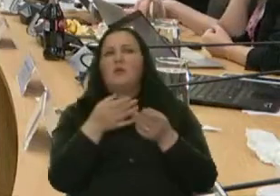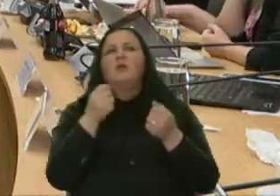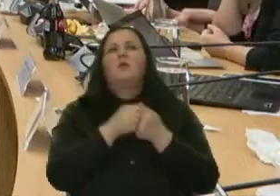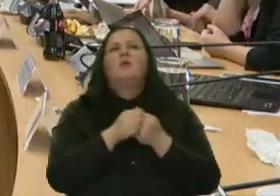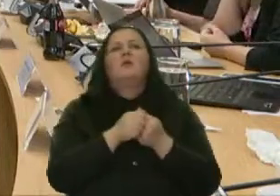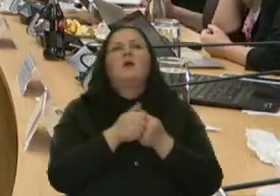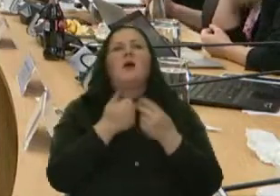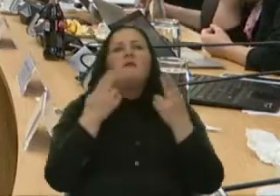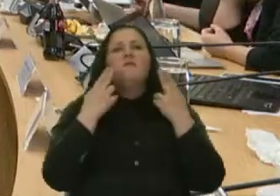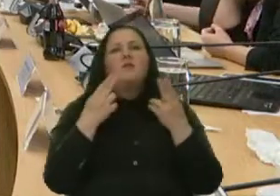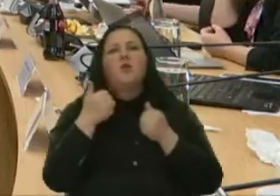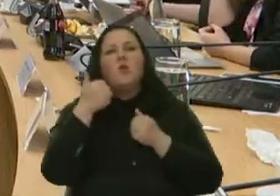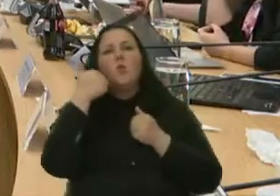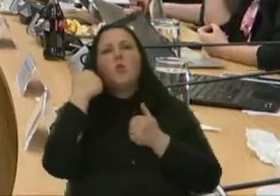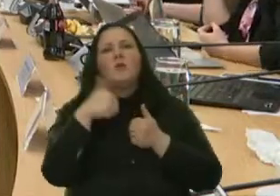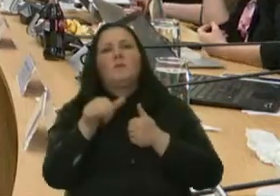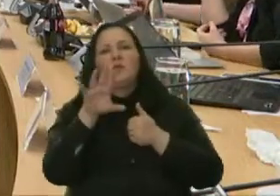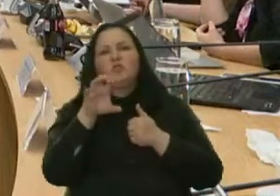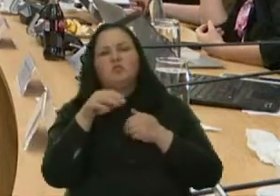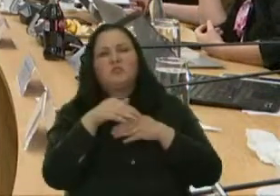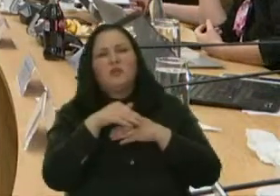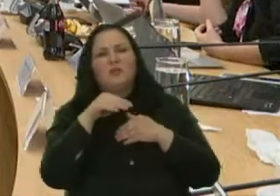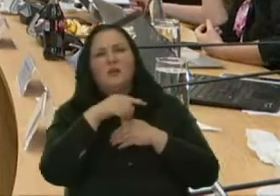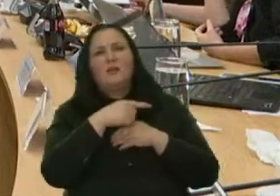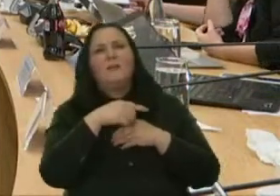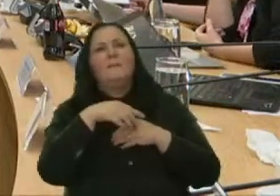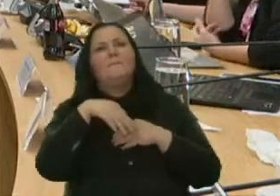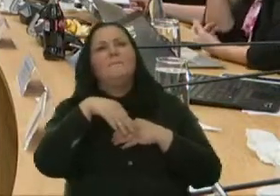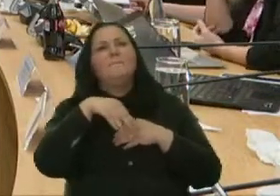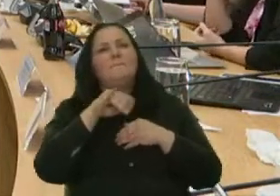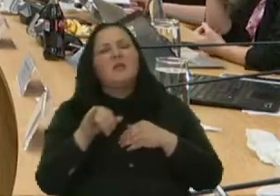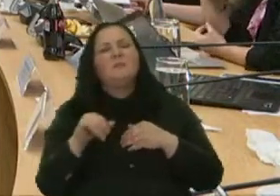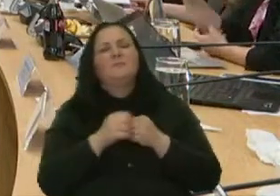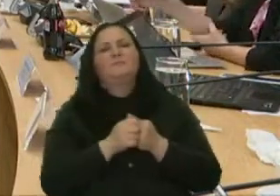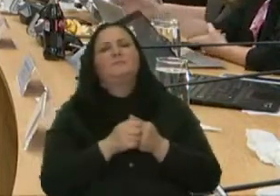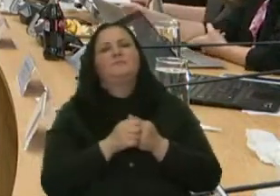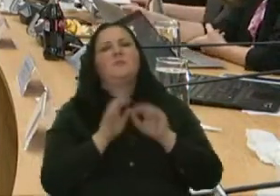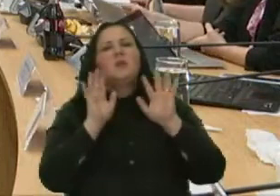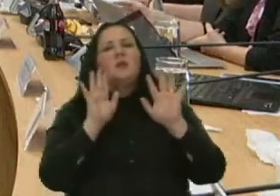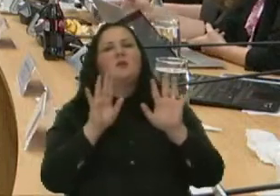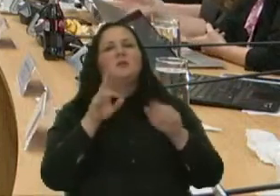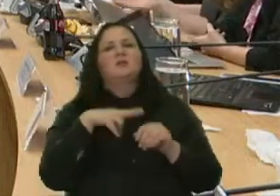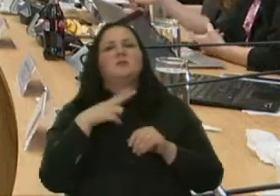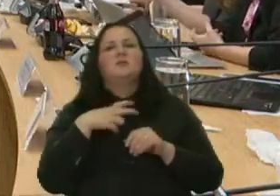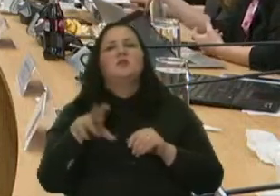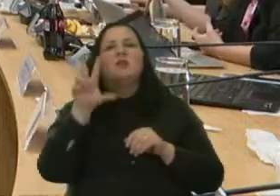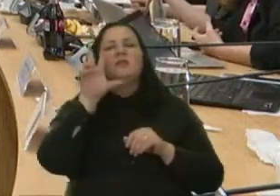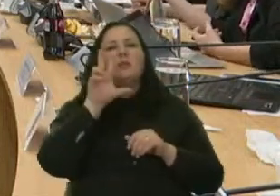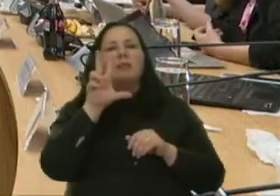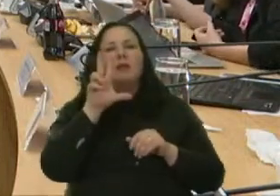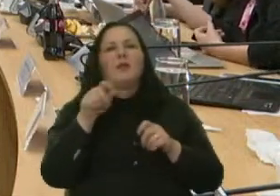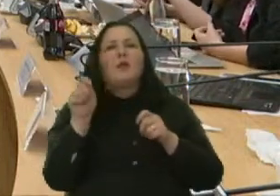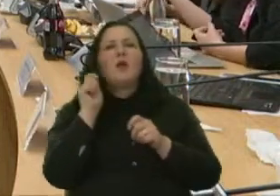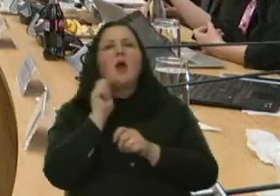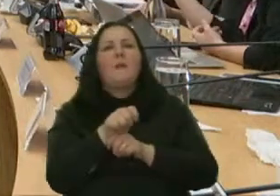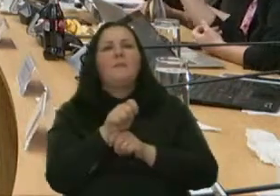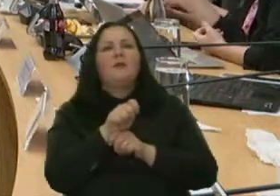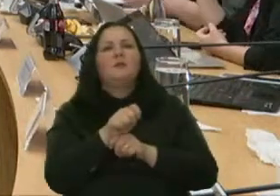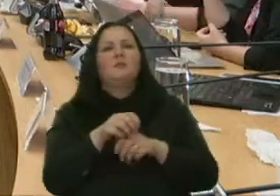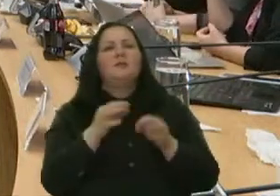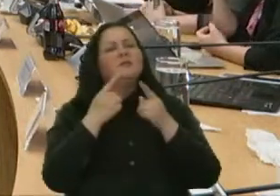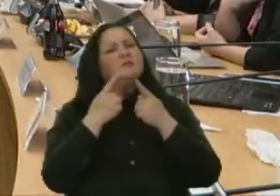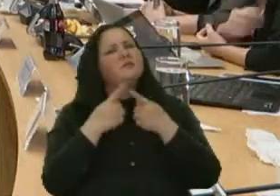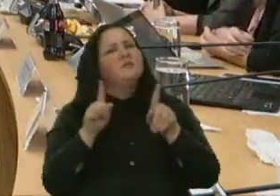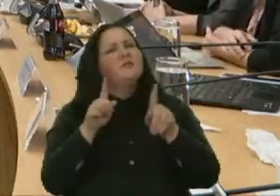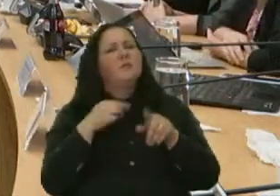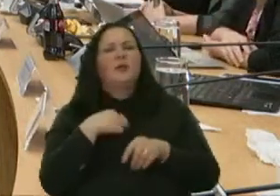1000 la creditul de angajament și creditul bugetar Deci acestea sunt cele trei amendamente distincte pe